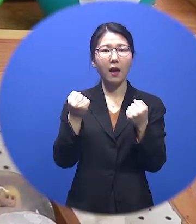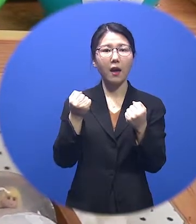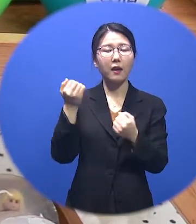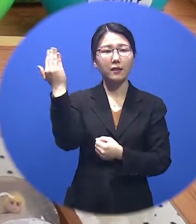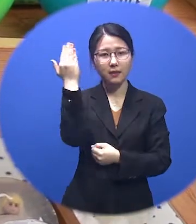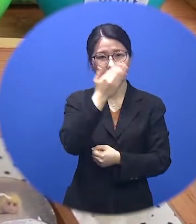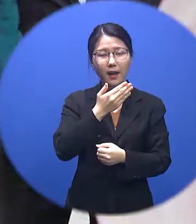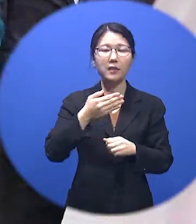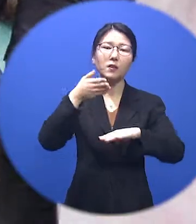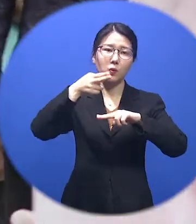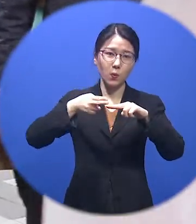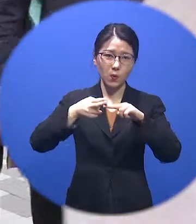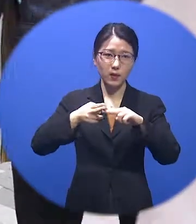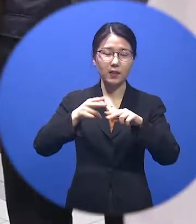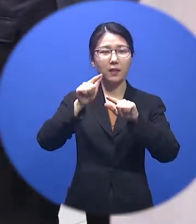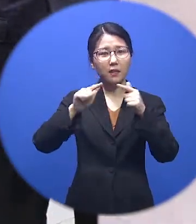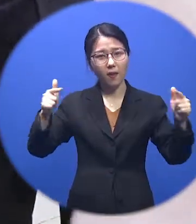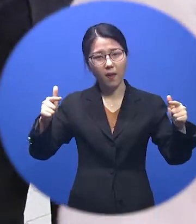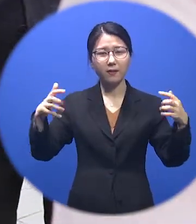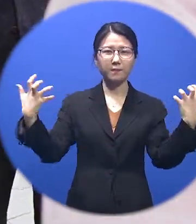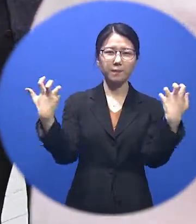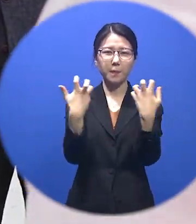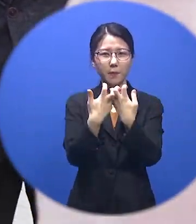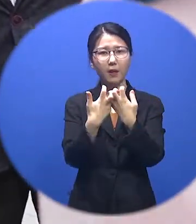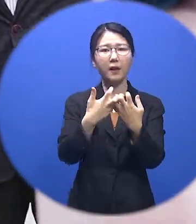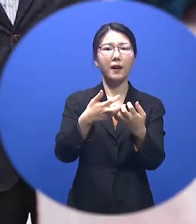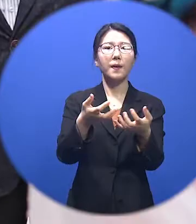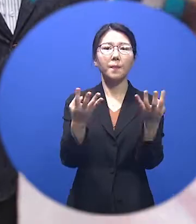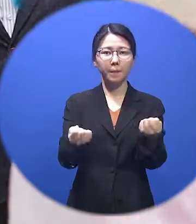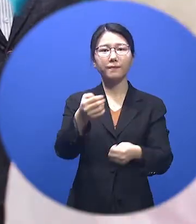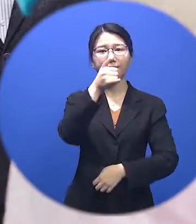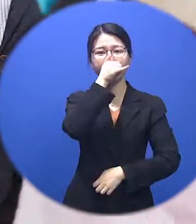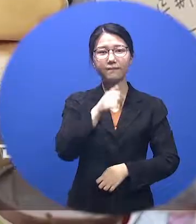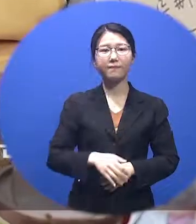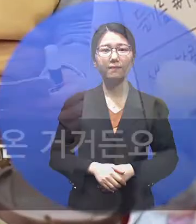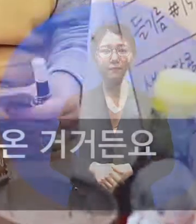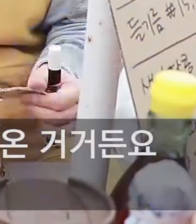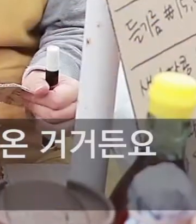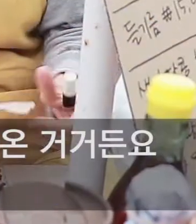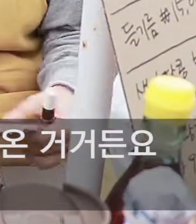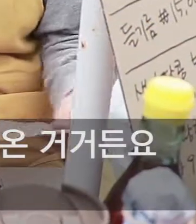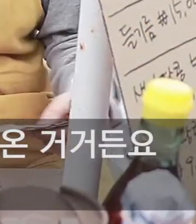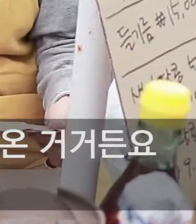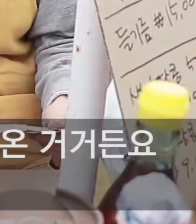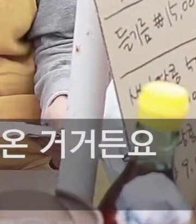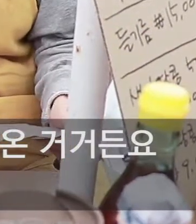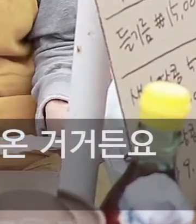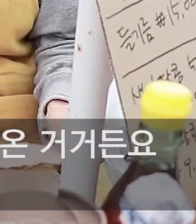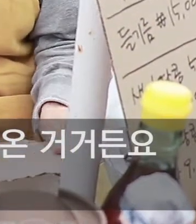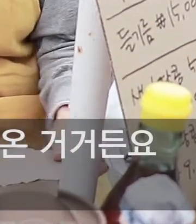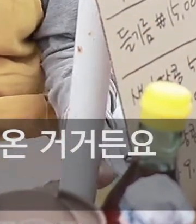요리까지 먹거리와 볼거리가 풍성한 장이 펼쳐졌습니다. 저희는 그냥 텃밭 농사